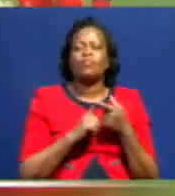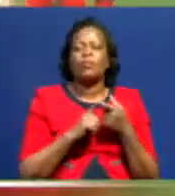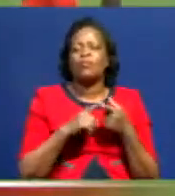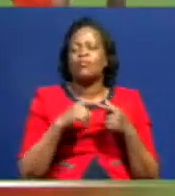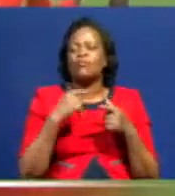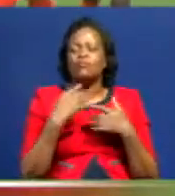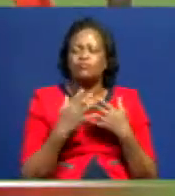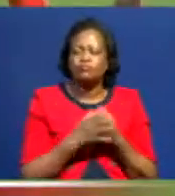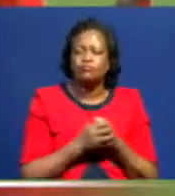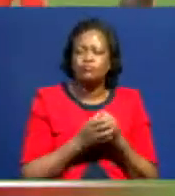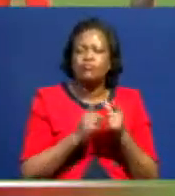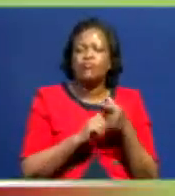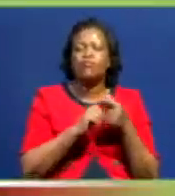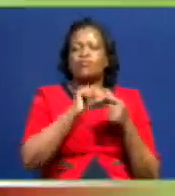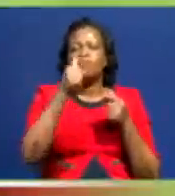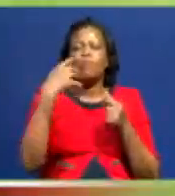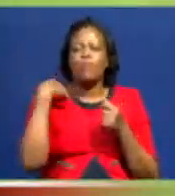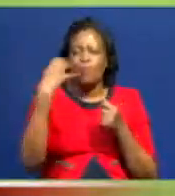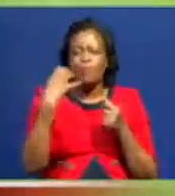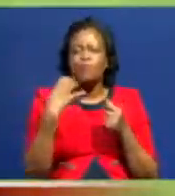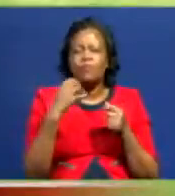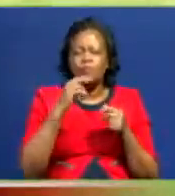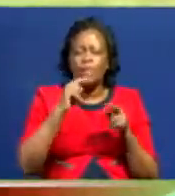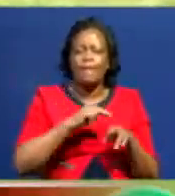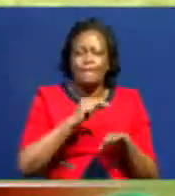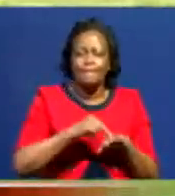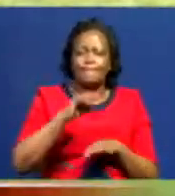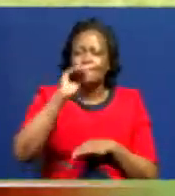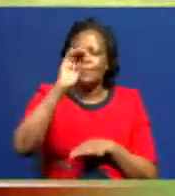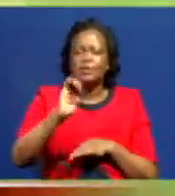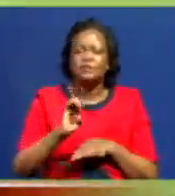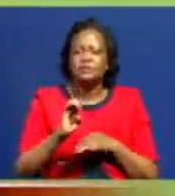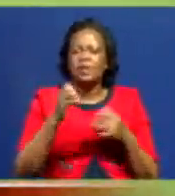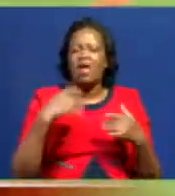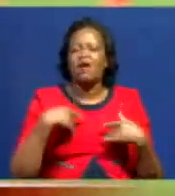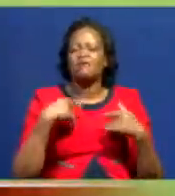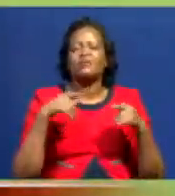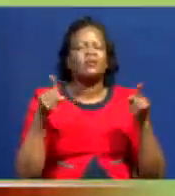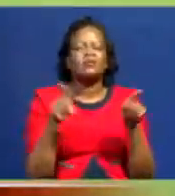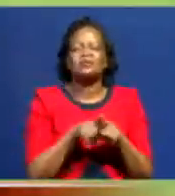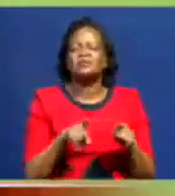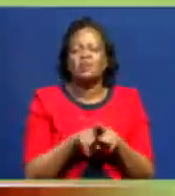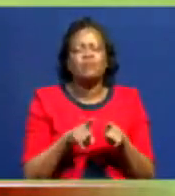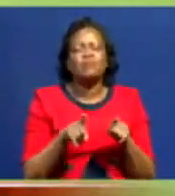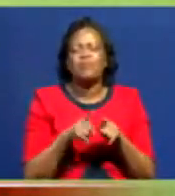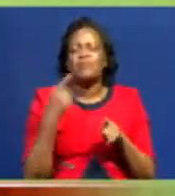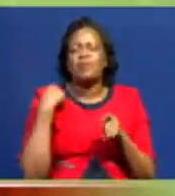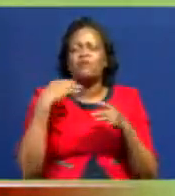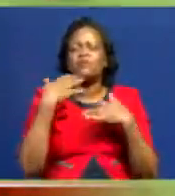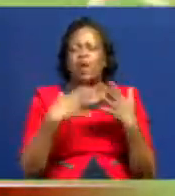wachezaji wane kikosini, huku mabingwa wa sasa wa kitaifa Butere wakiwa na idadi sawa ya wachezaji.